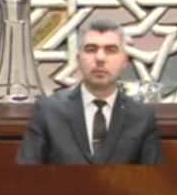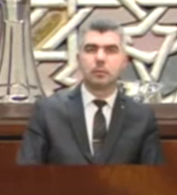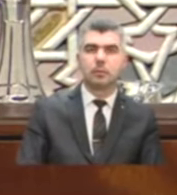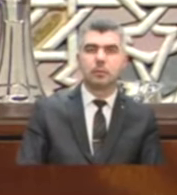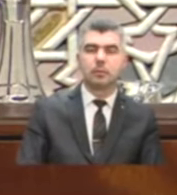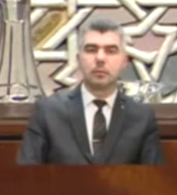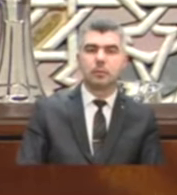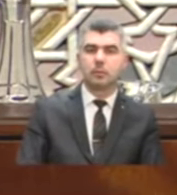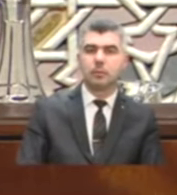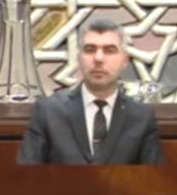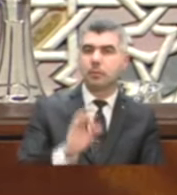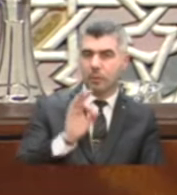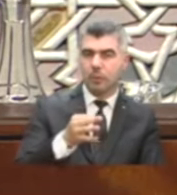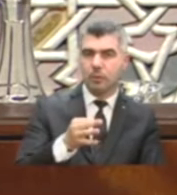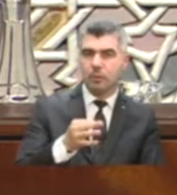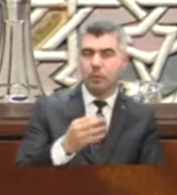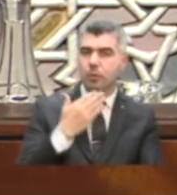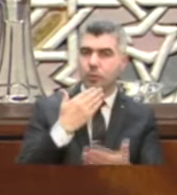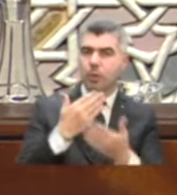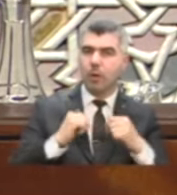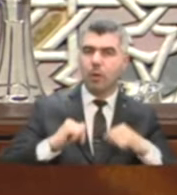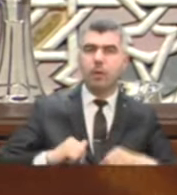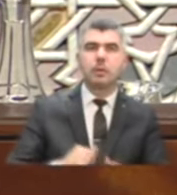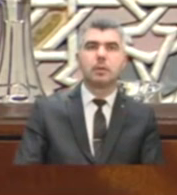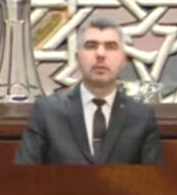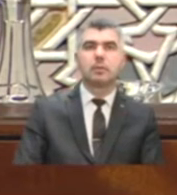سيتم ذلك سي البرايمي. شكرا سيده الوزيره.